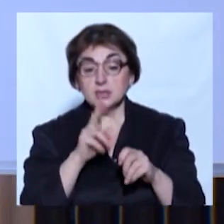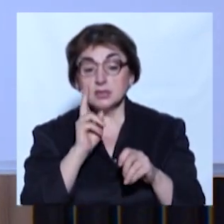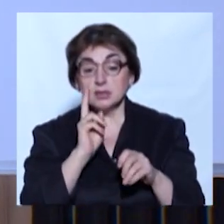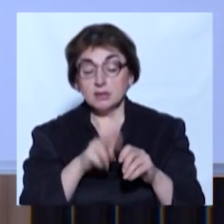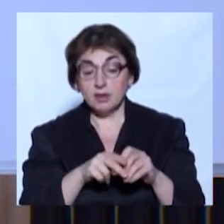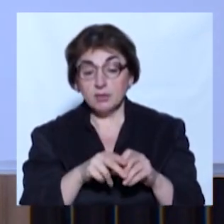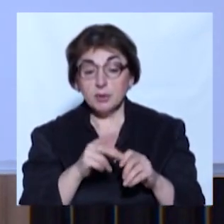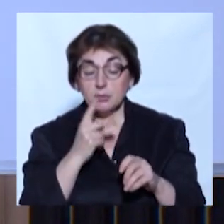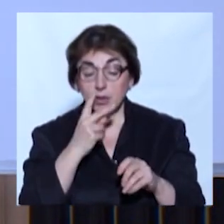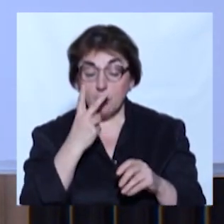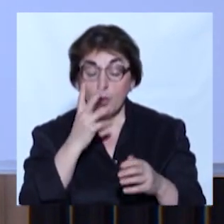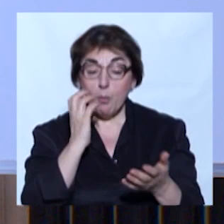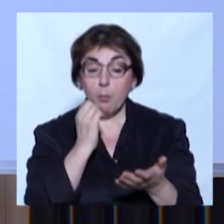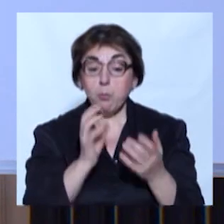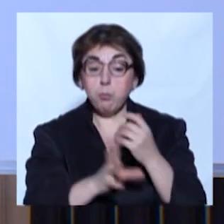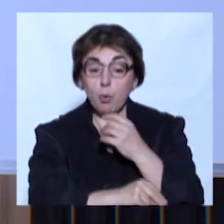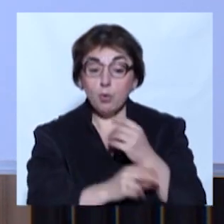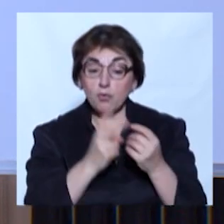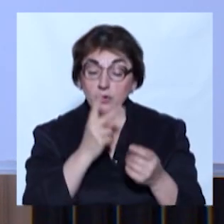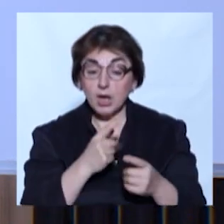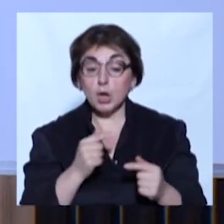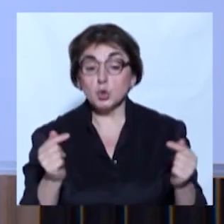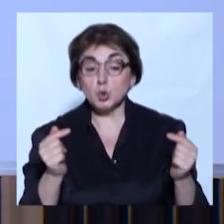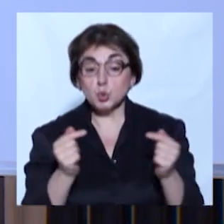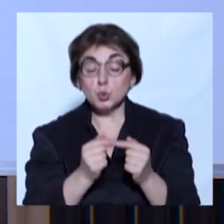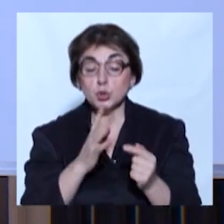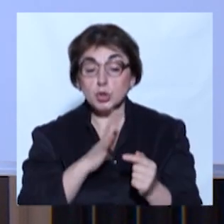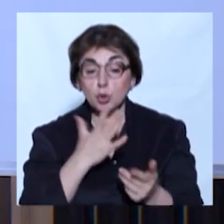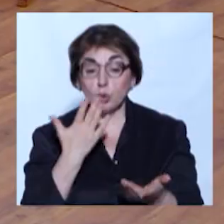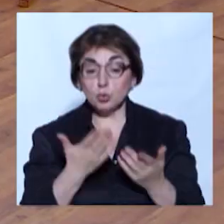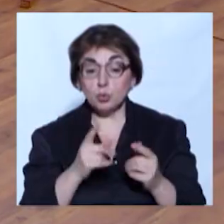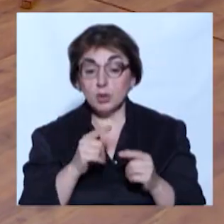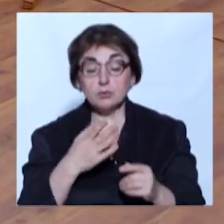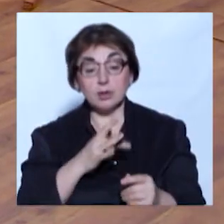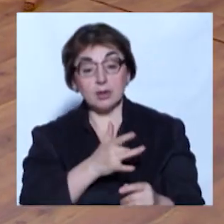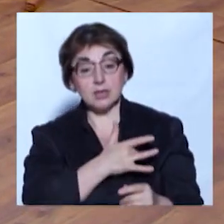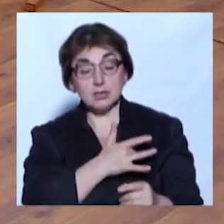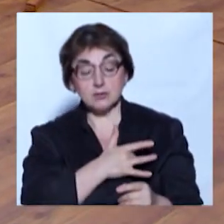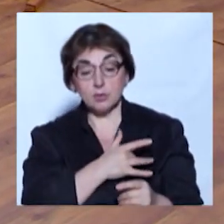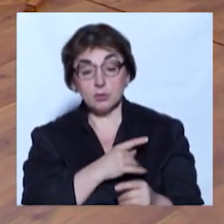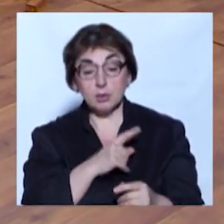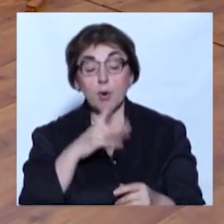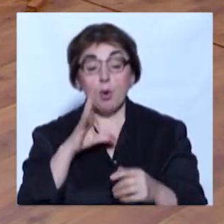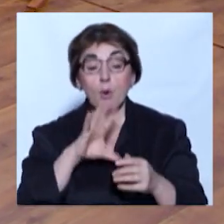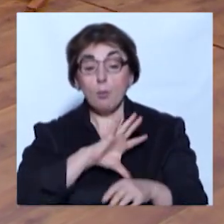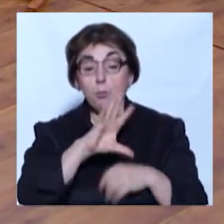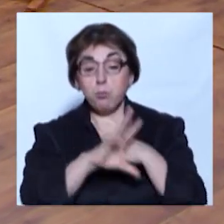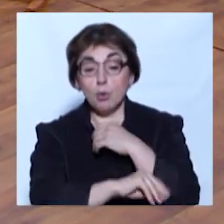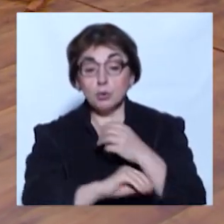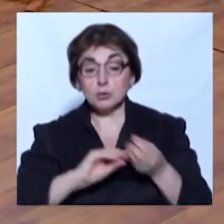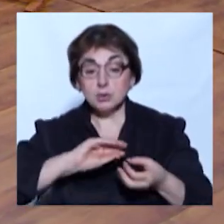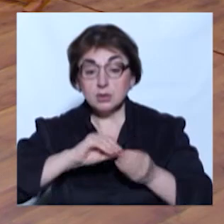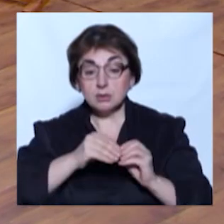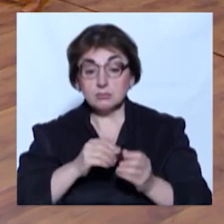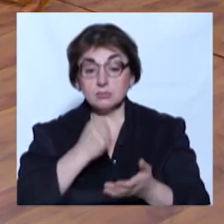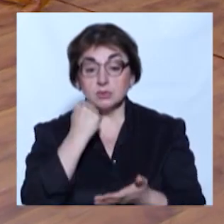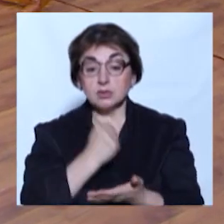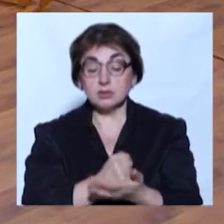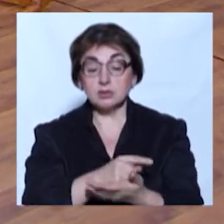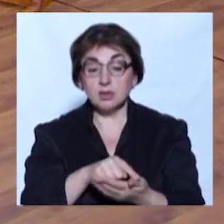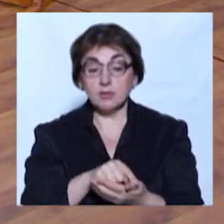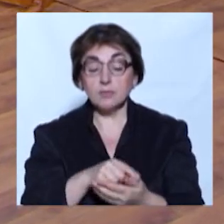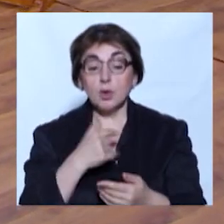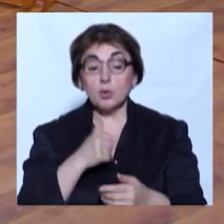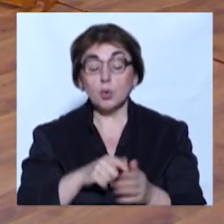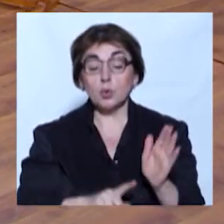ჩვენი ვარაუდი და საბოლოოდ გამოვიტანთ დასკვნას. Ეხლა ჩვენ ცდა უნდა ჩავატაროთ იმის გასარკვევად,